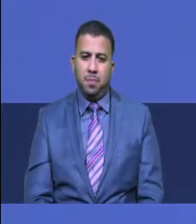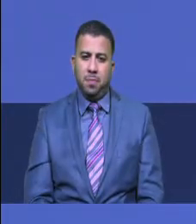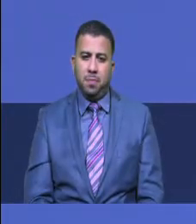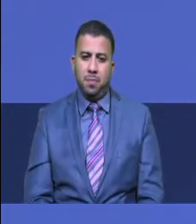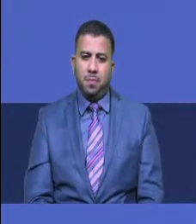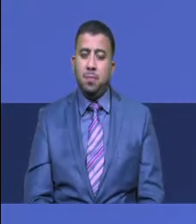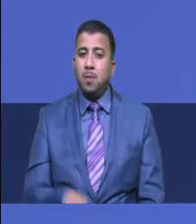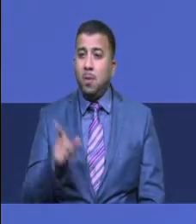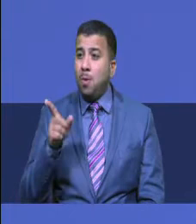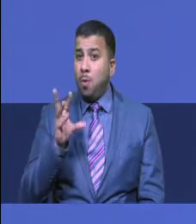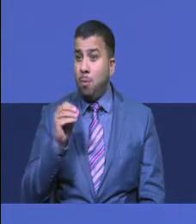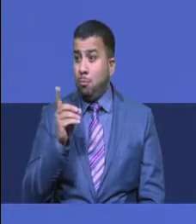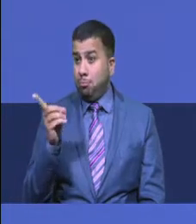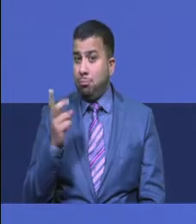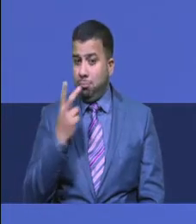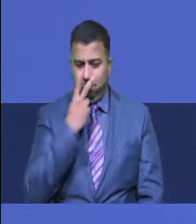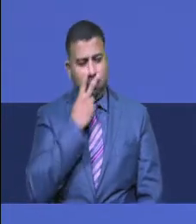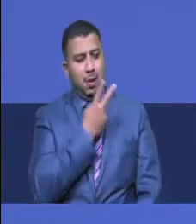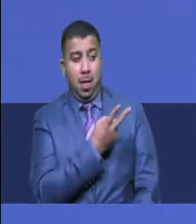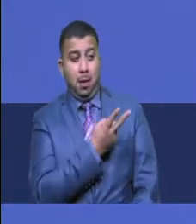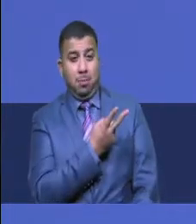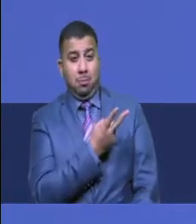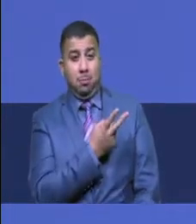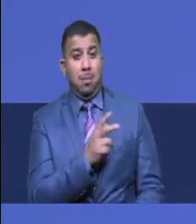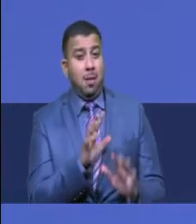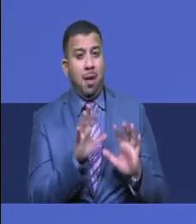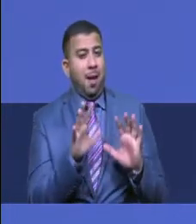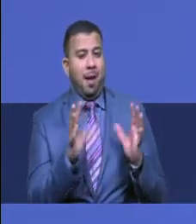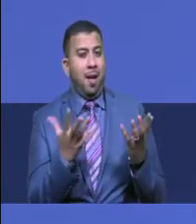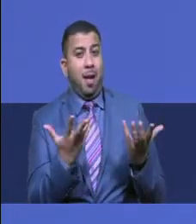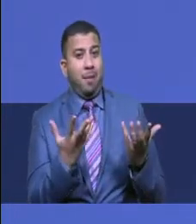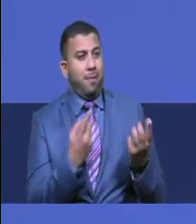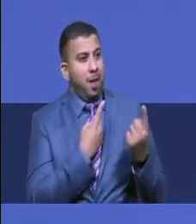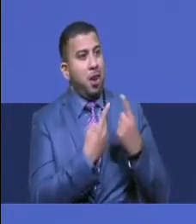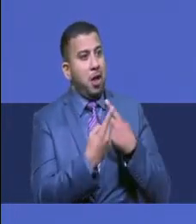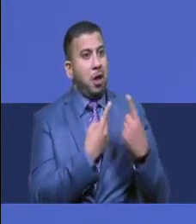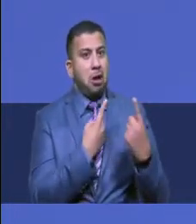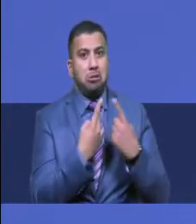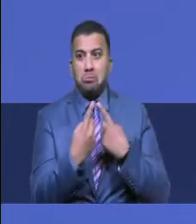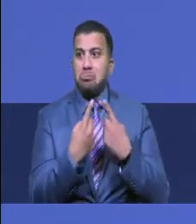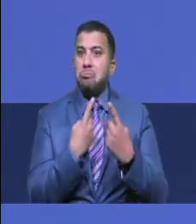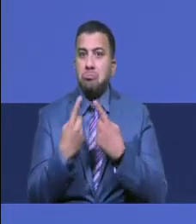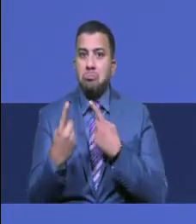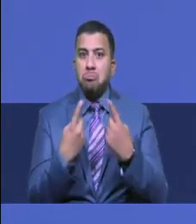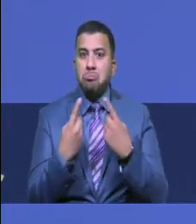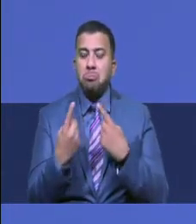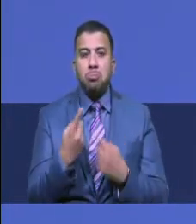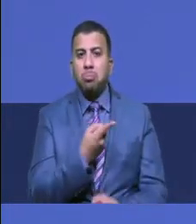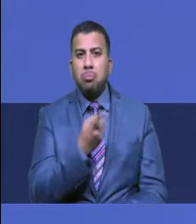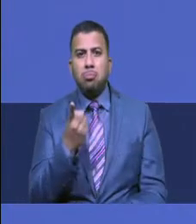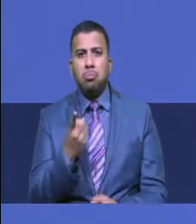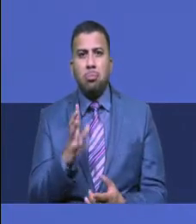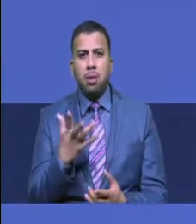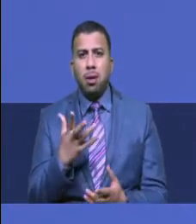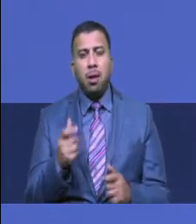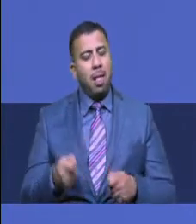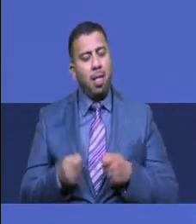وهم لاحظوا كيف النقاش بين هؤلاء وكيف